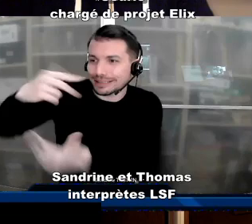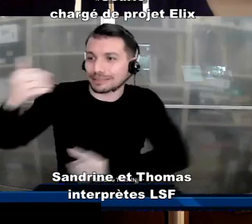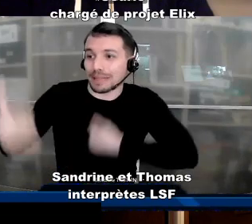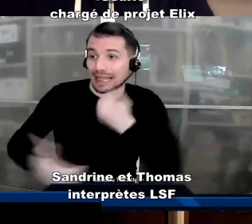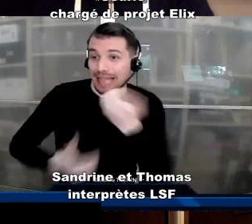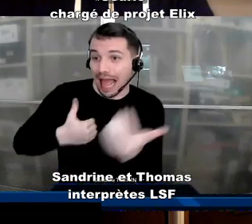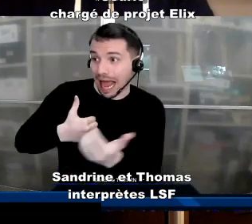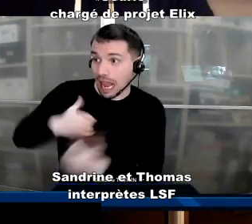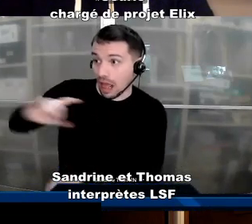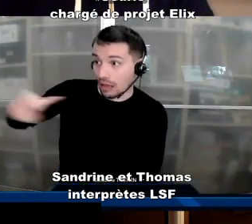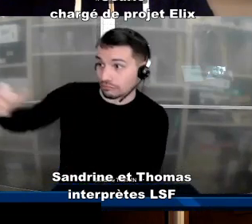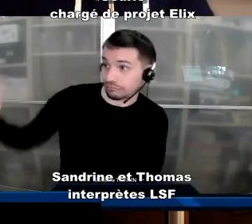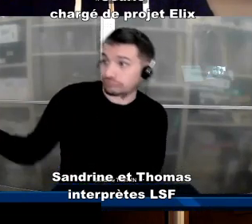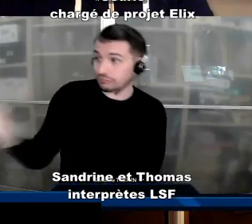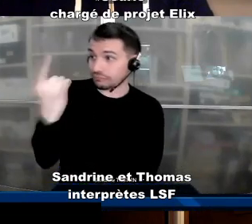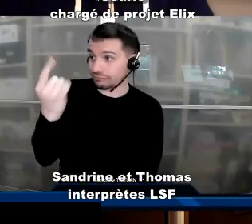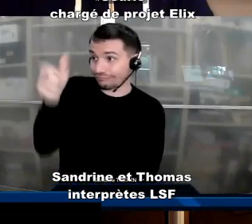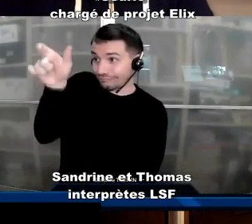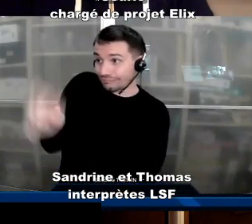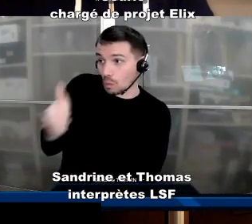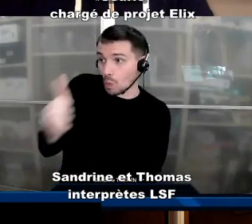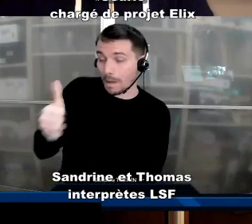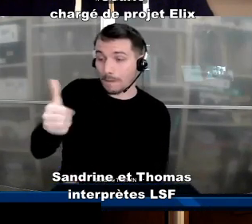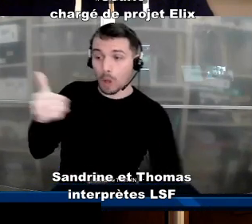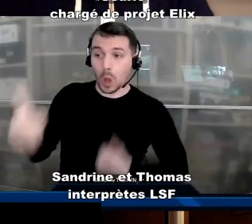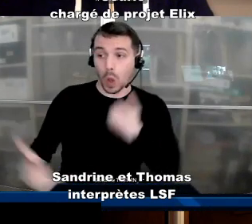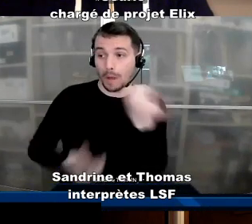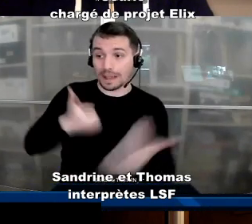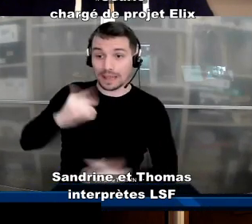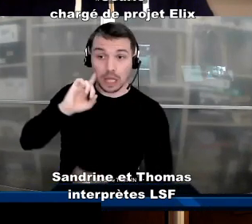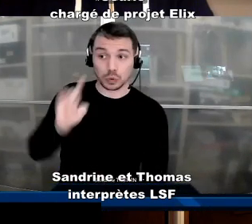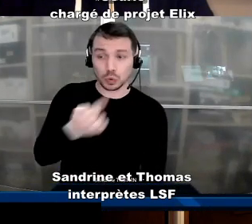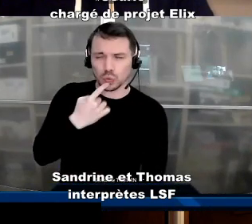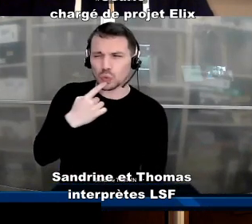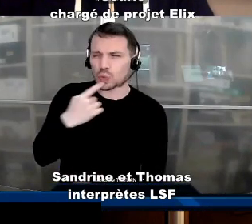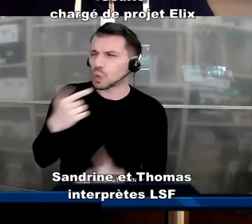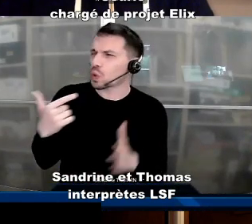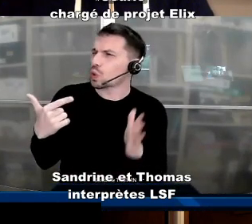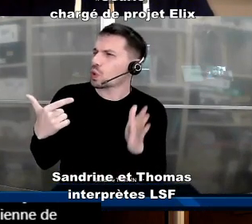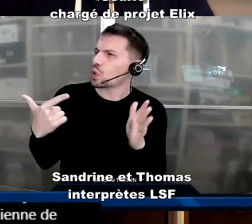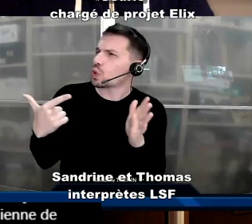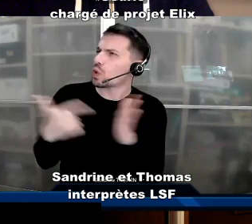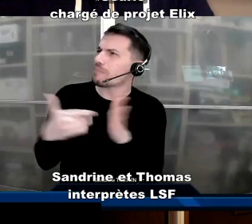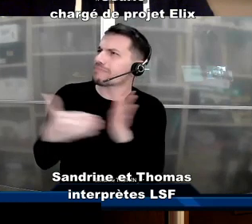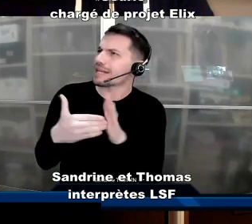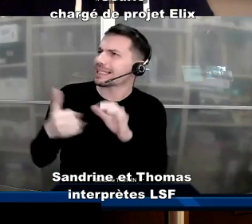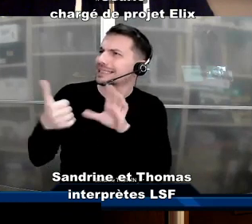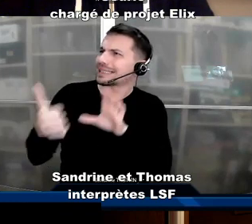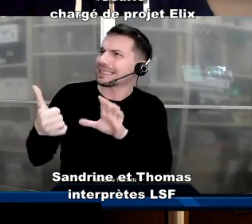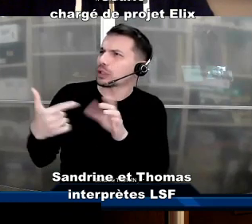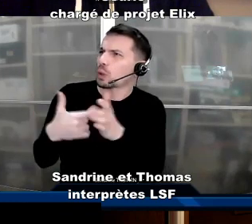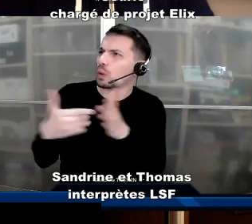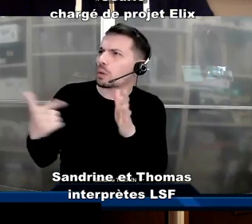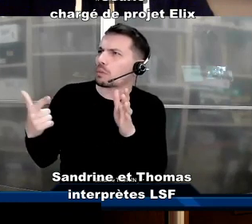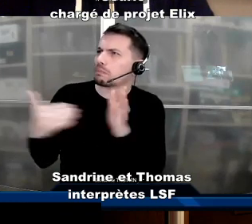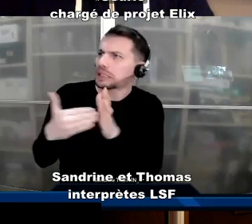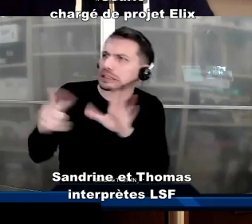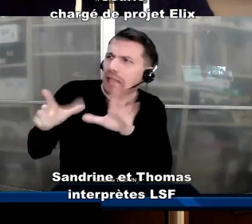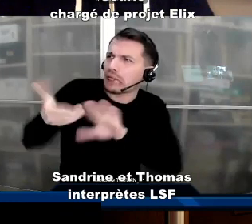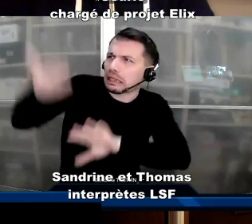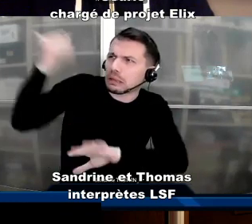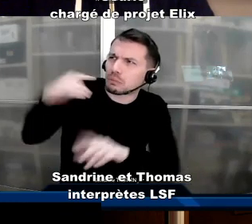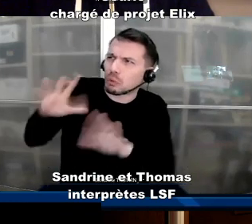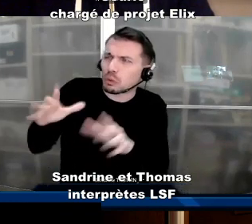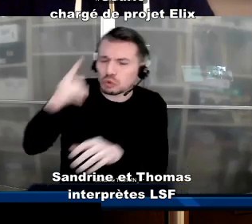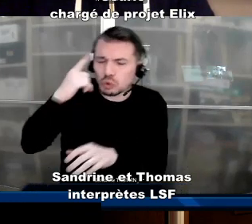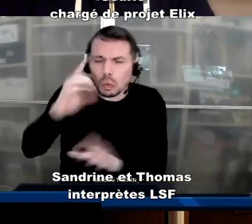sourd. Donc moi, c'était en 2006, je pense, 2007. Donc moi, je suis arrivée avec